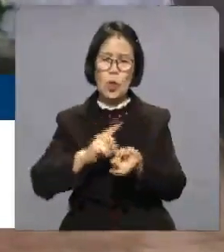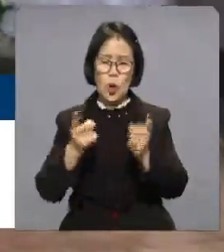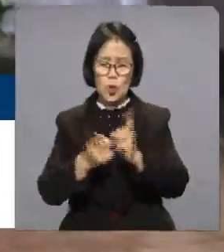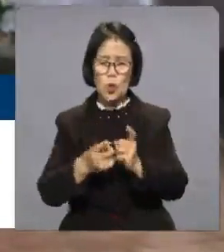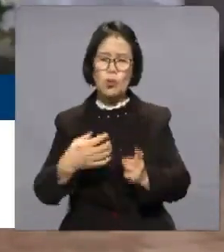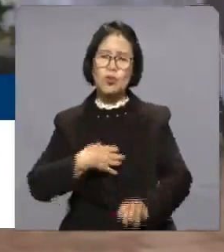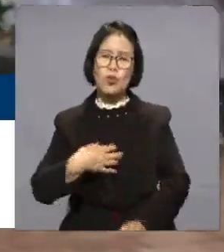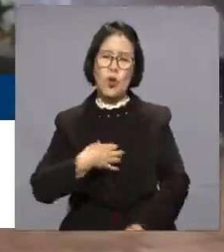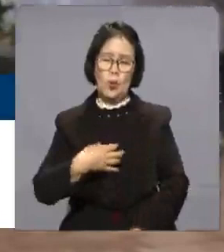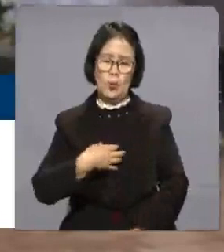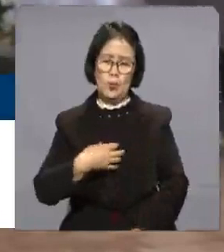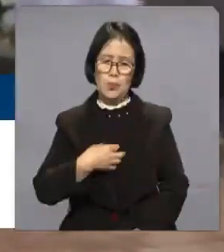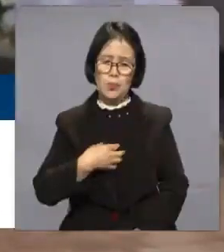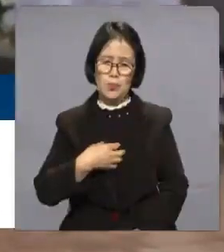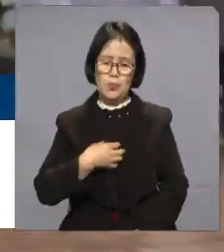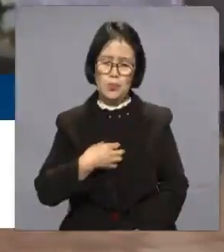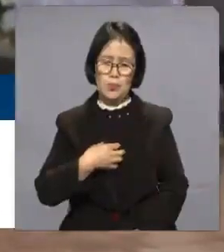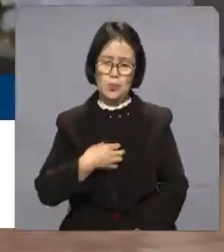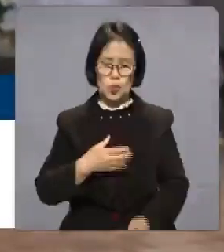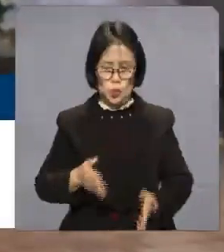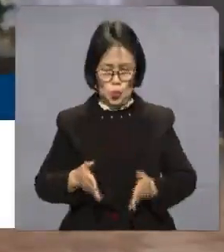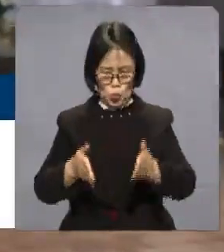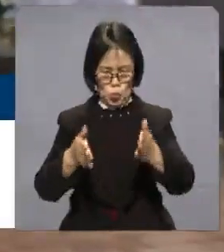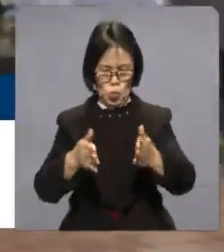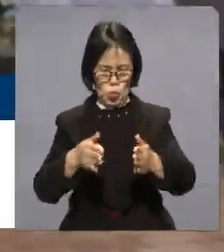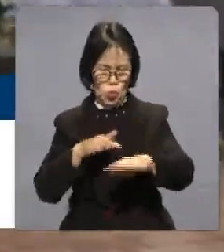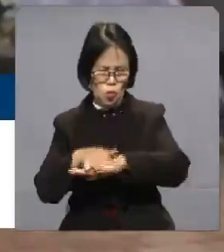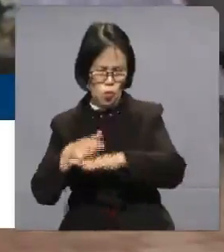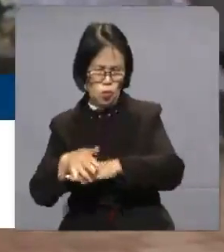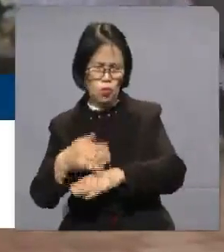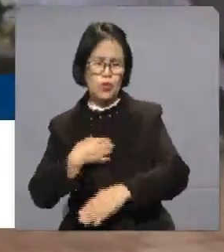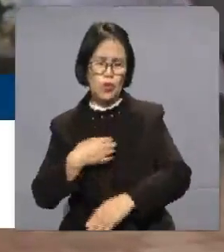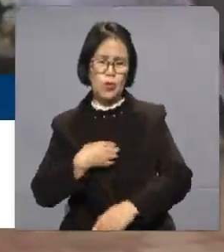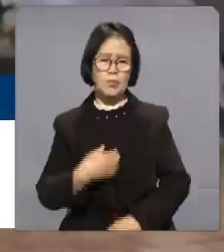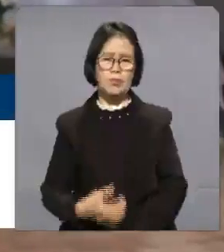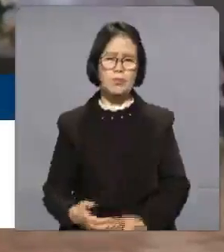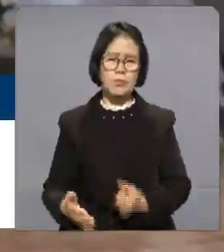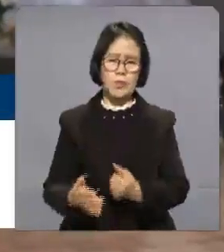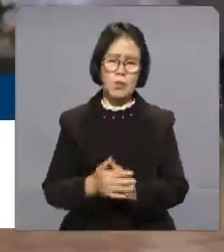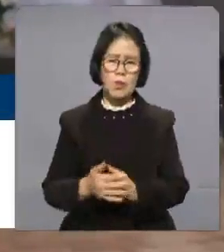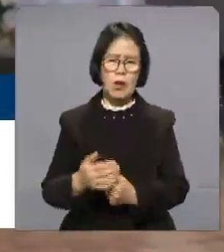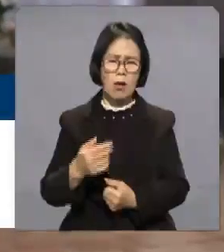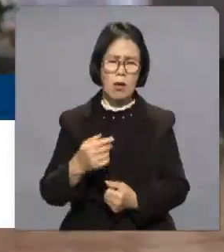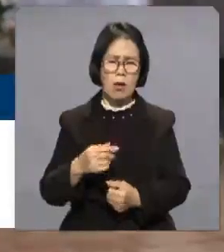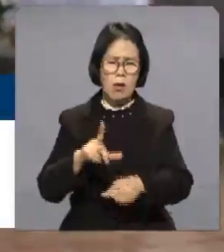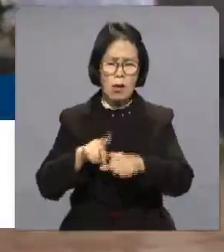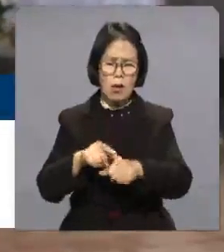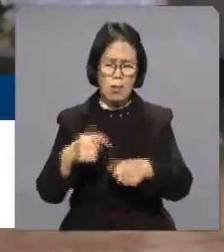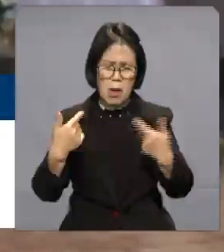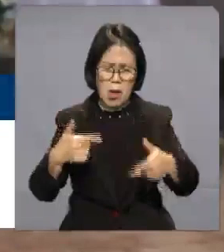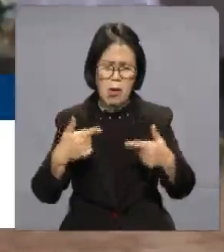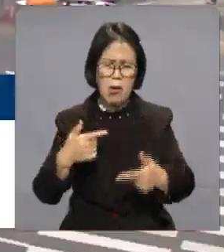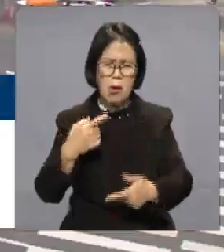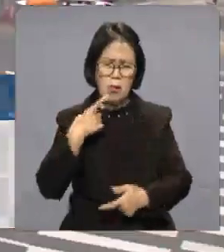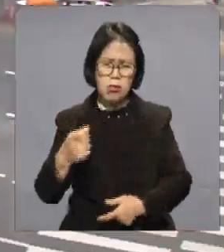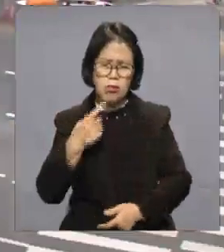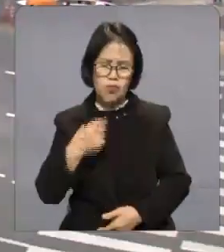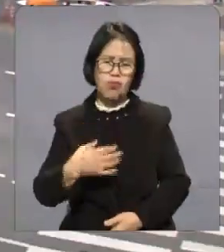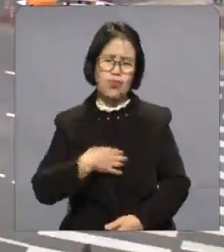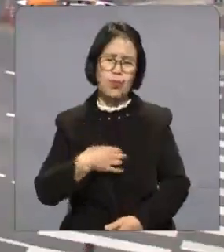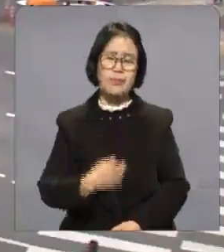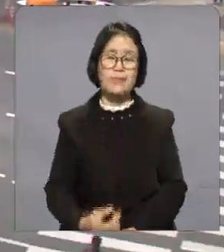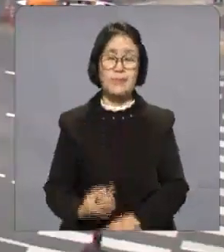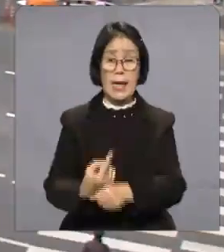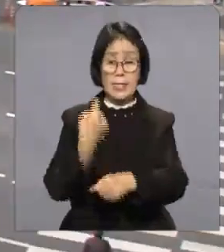다 위험할 수밖에 없는 도로 구조를 가지고 있어요. 그래서 위험했던 순간이 거의 매일 저는.